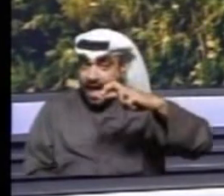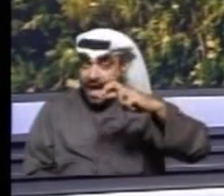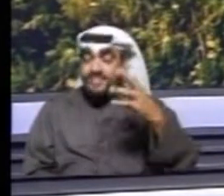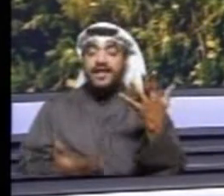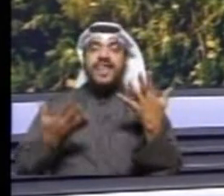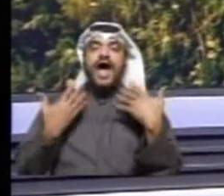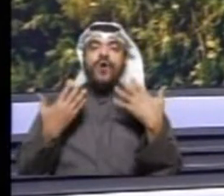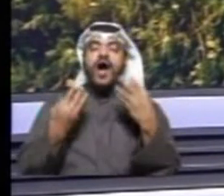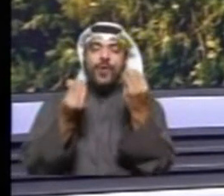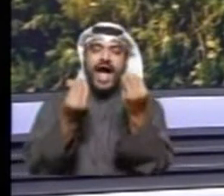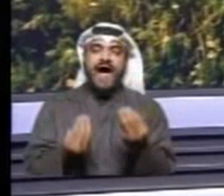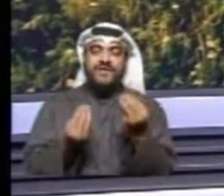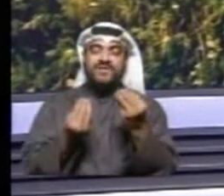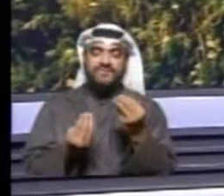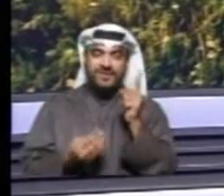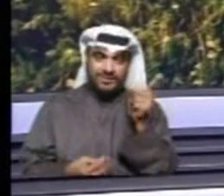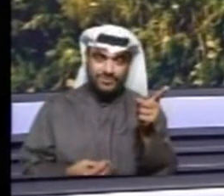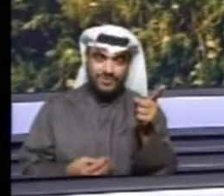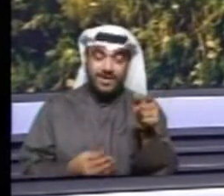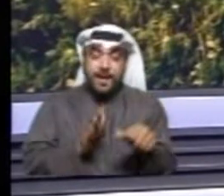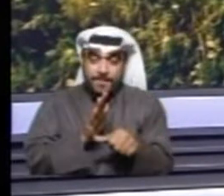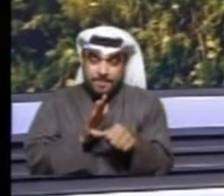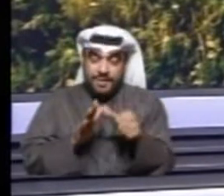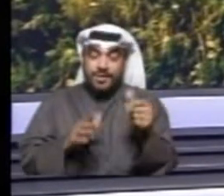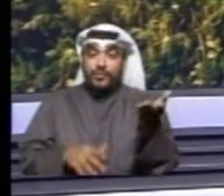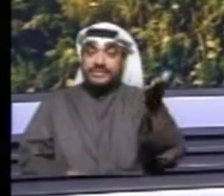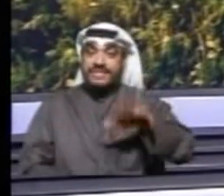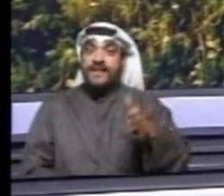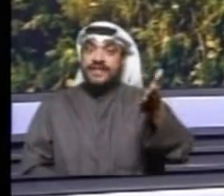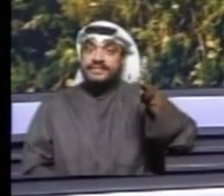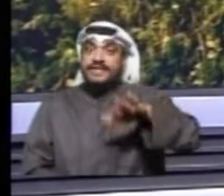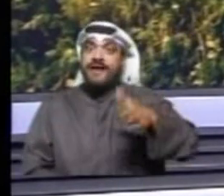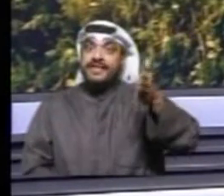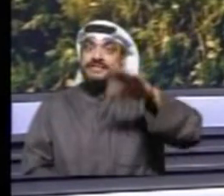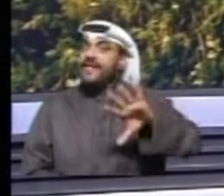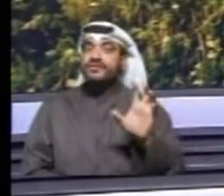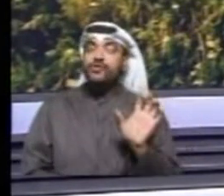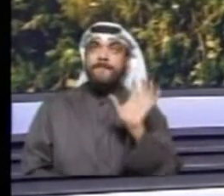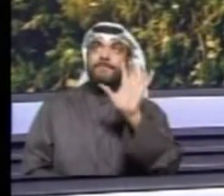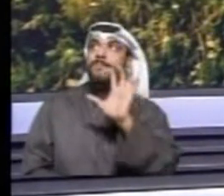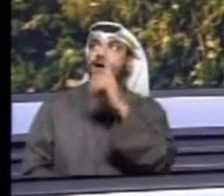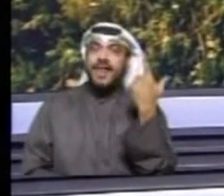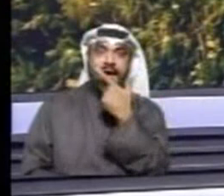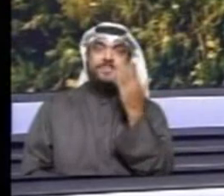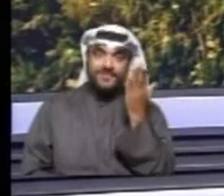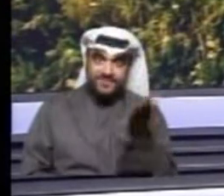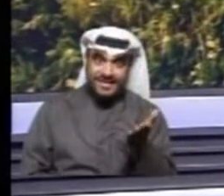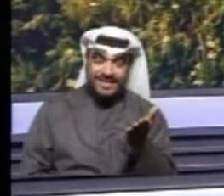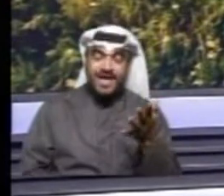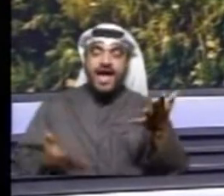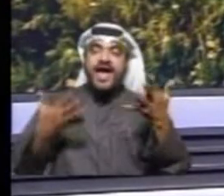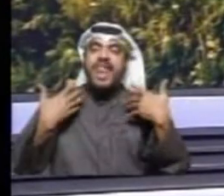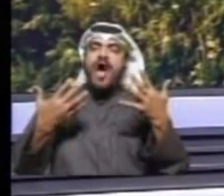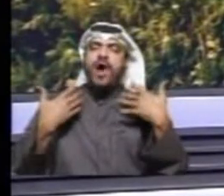متقلبة الاتجاه إلى شمالية شرقية، وتبدي السحب بالتزايد تدريجيا ابتداء من يوم الأحد، والرياح خفيفة إلى معتدلة من